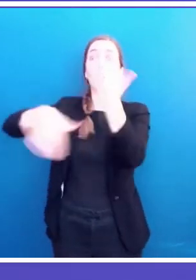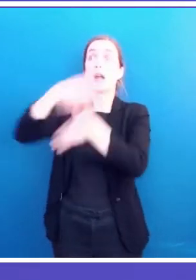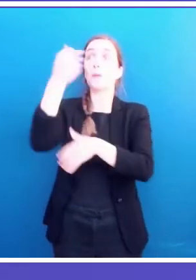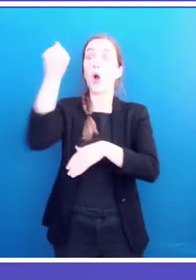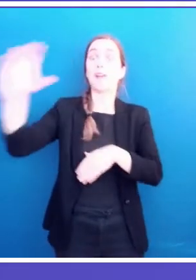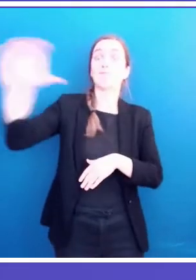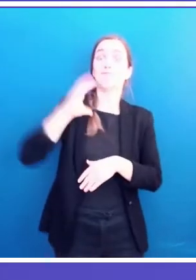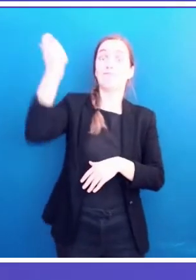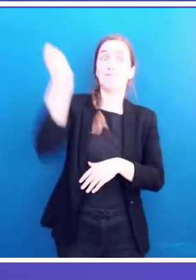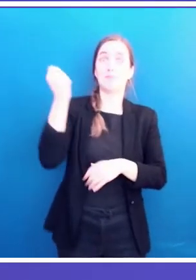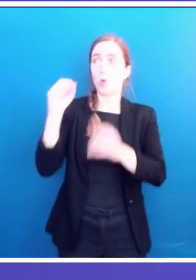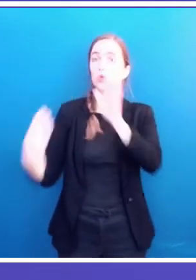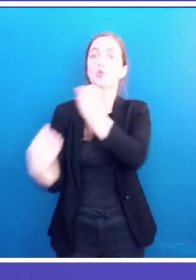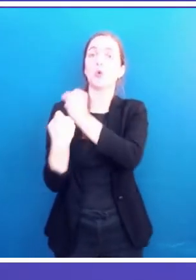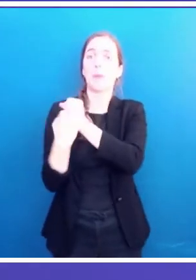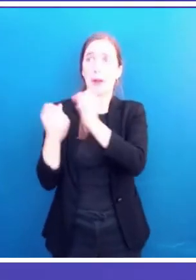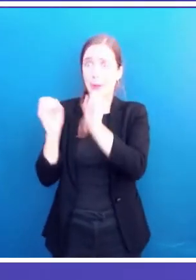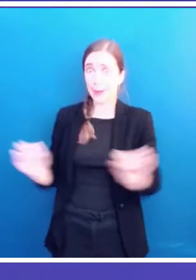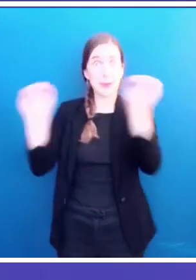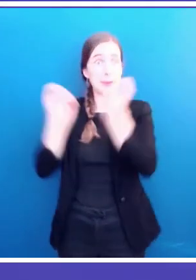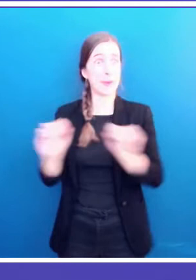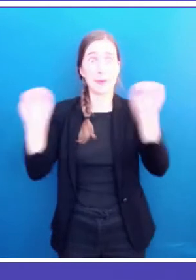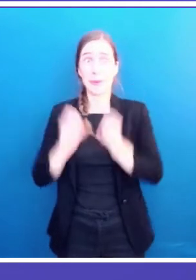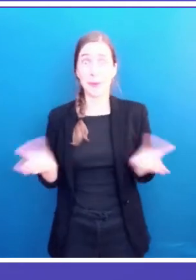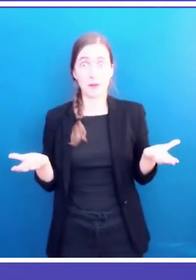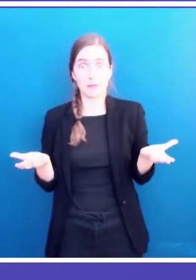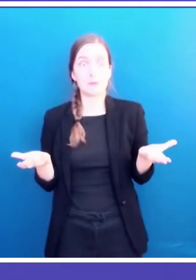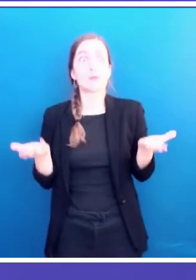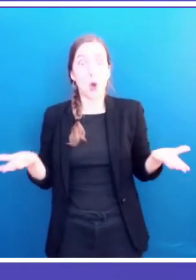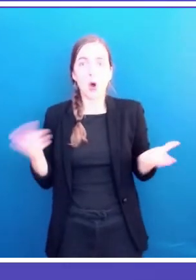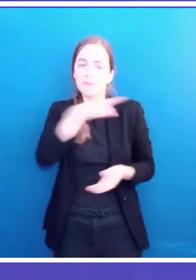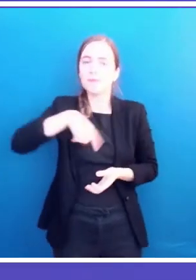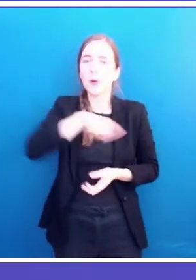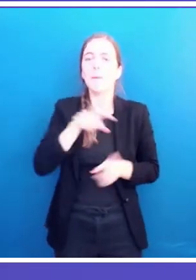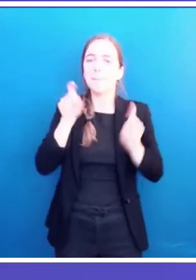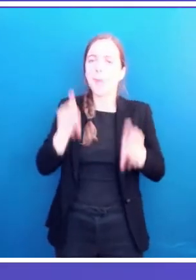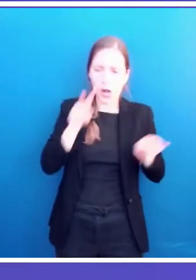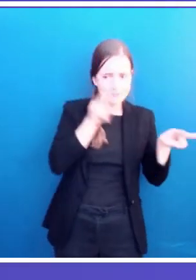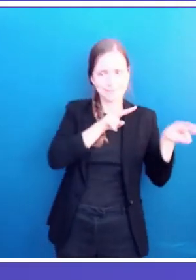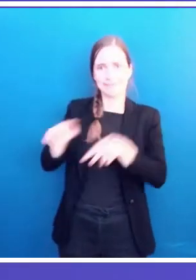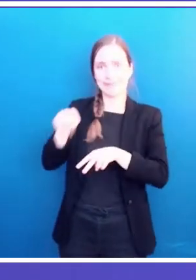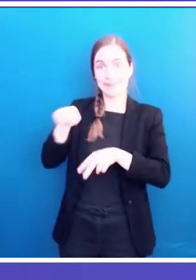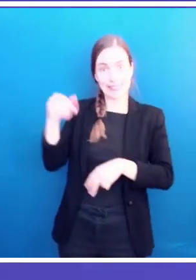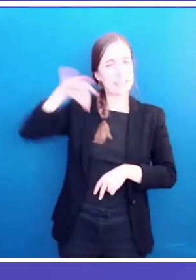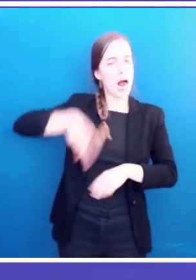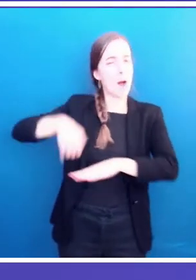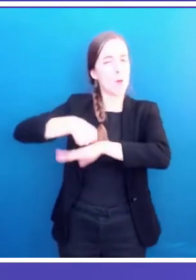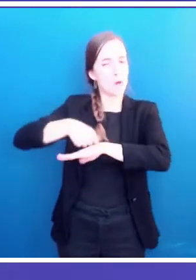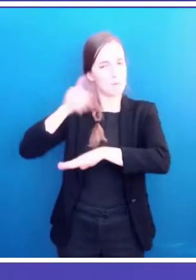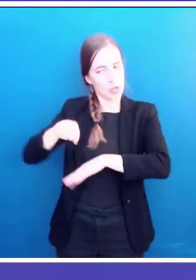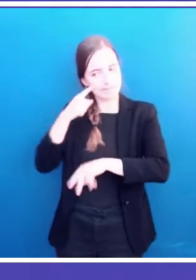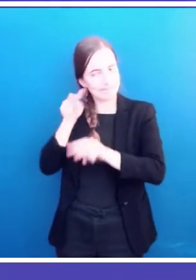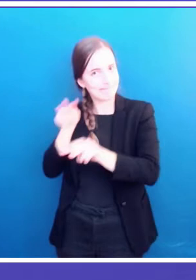للنساء اللواتي خسرن من عملهن خلال الأزمة، ولم يتمكن من الحصول على بعض